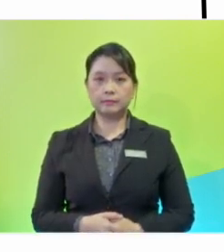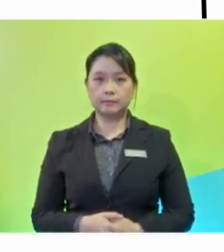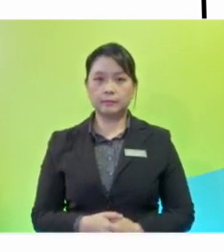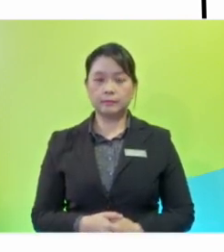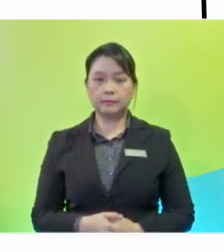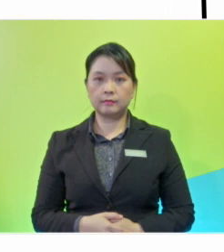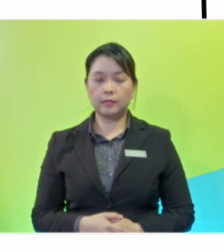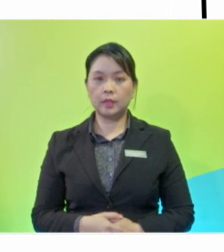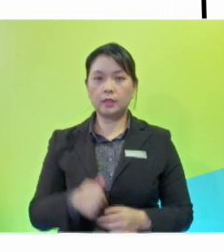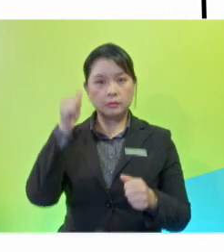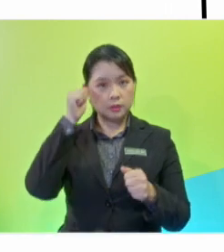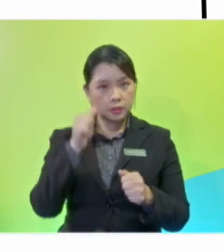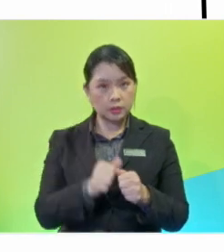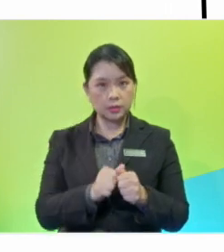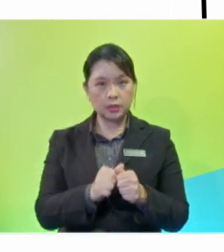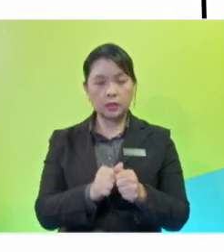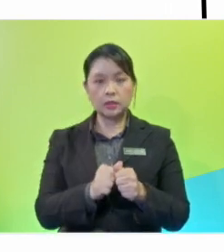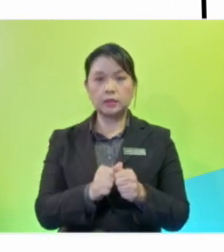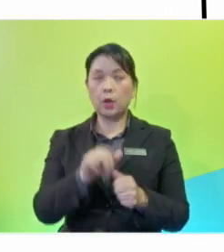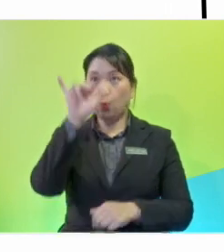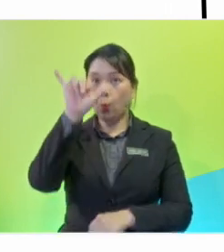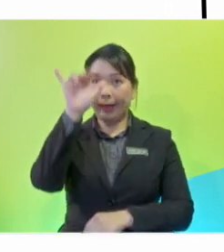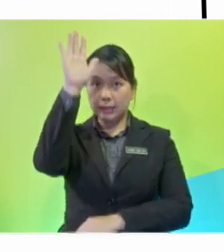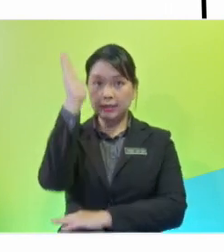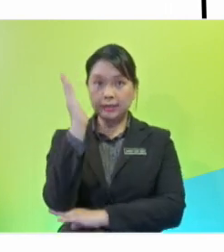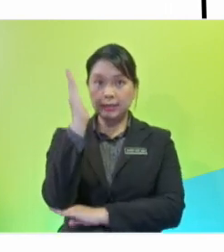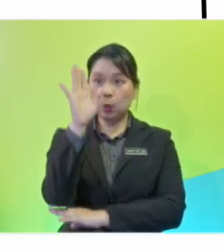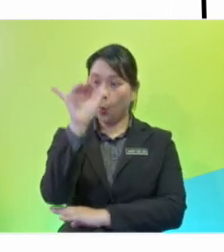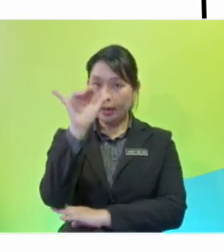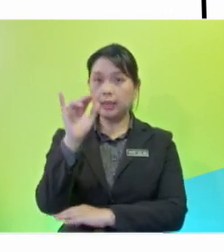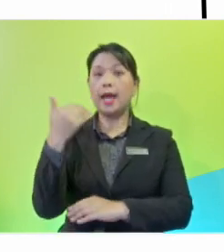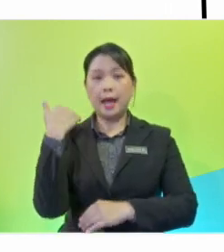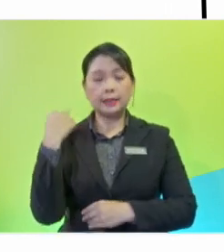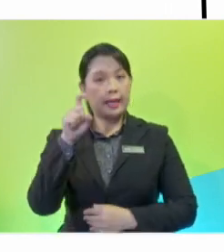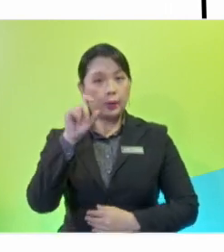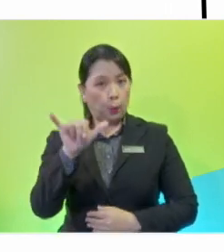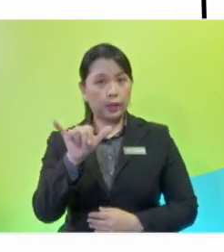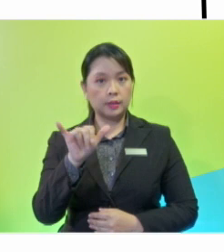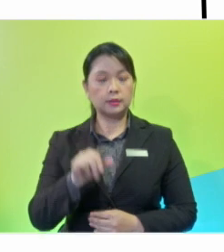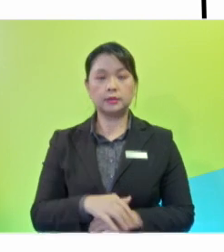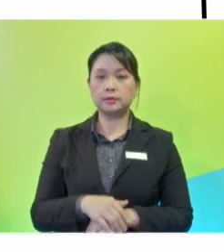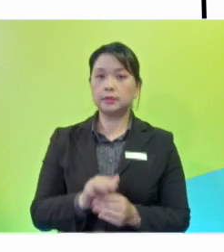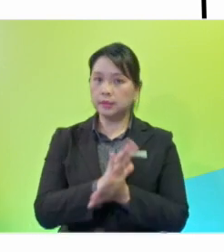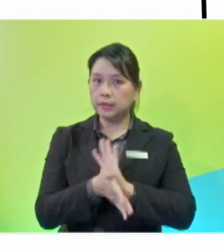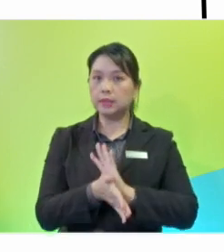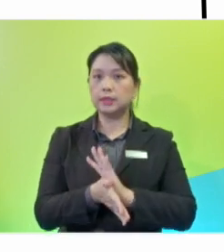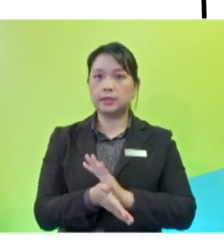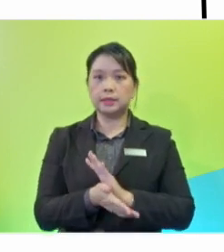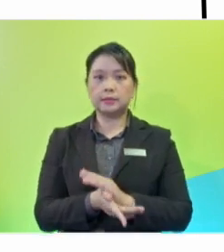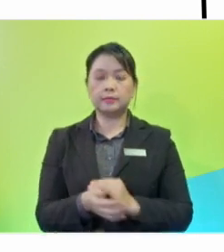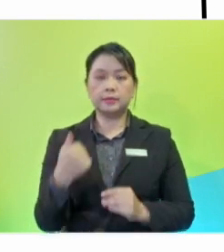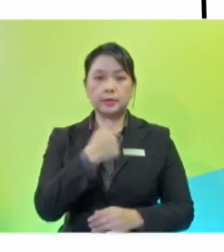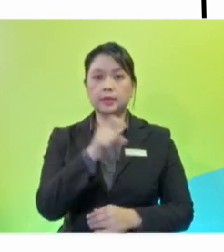ingat kita adalah dipindahkan maka dia akan jadi kita berbagi keempat lah eh